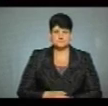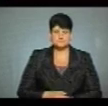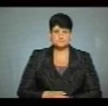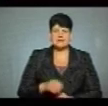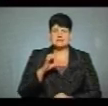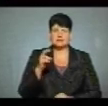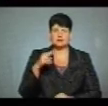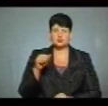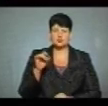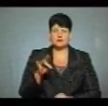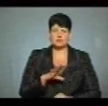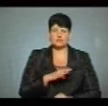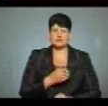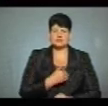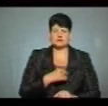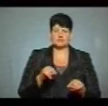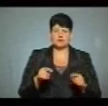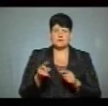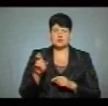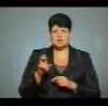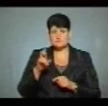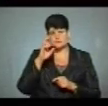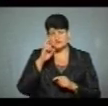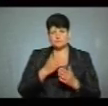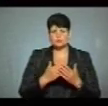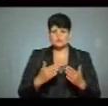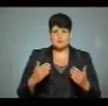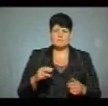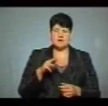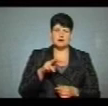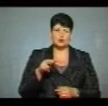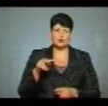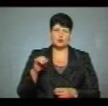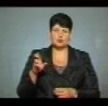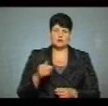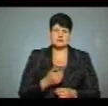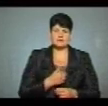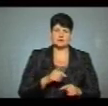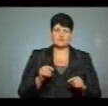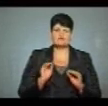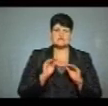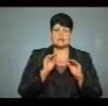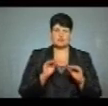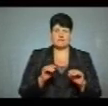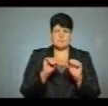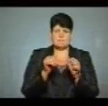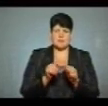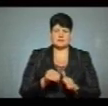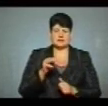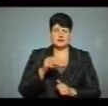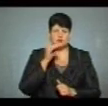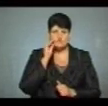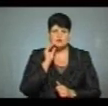Степан Дудар був ініціатором створення Бережанського краєзнавчого музею, Михайло Любунь – ініціатором встановлення пам'ятника Тарасові